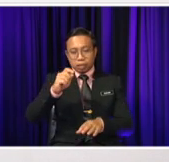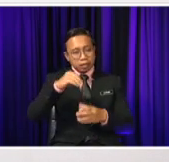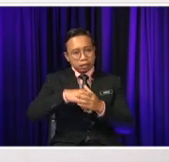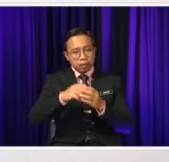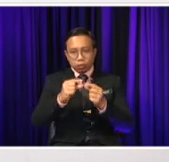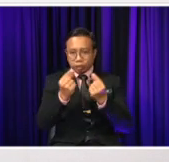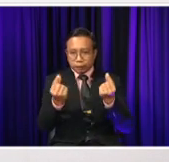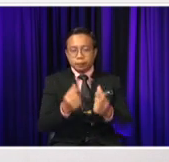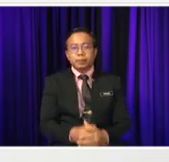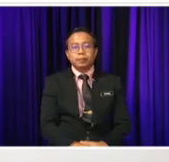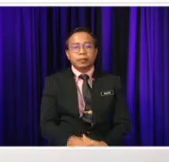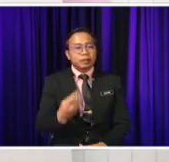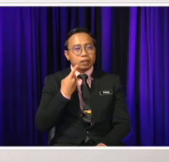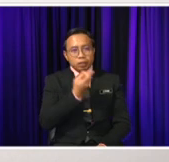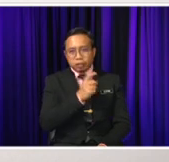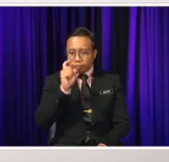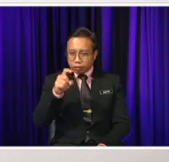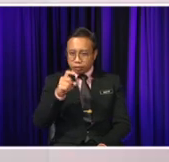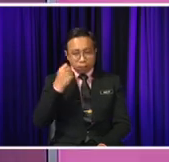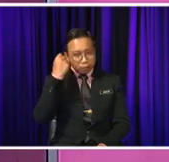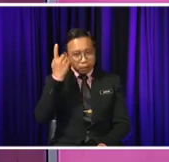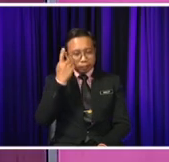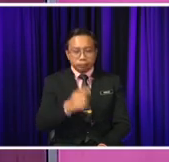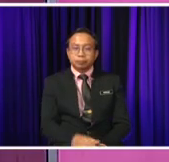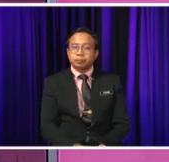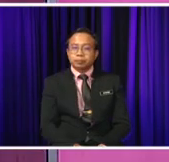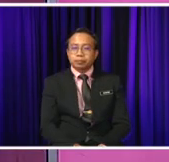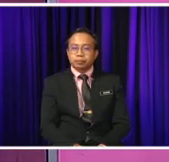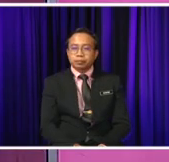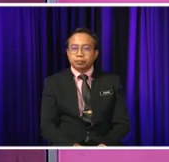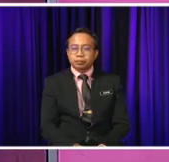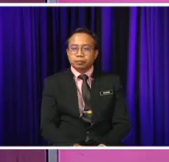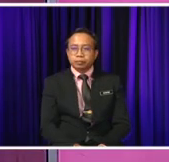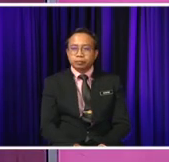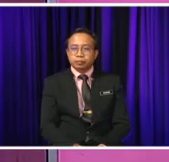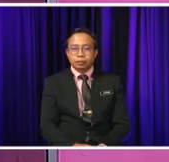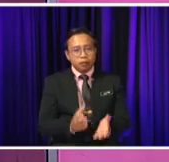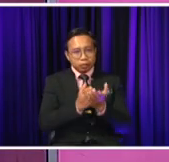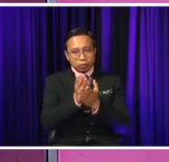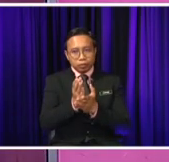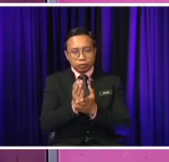oke itu kita paham Oke balik lagi